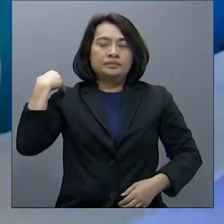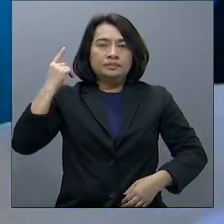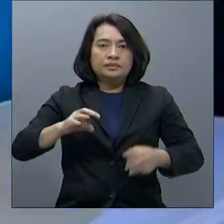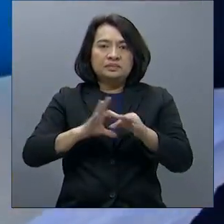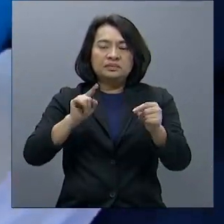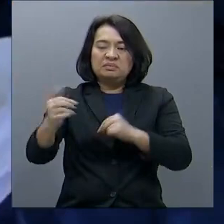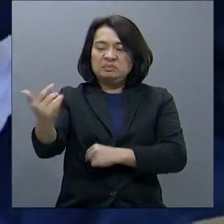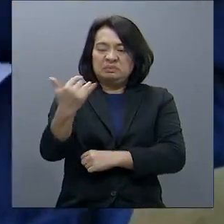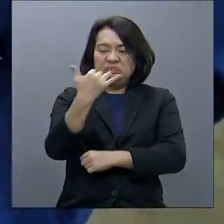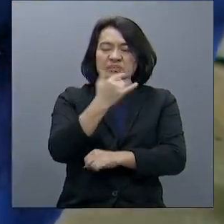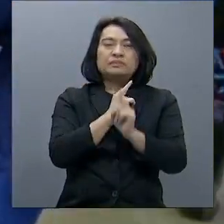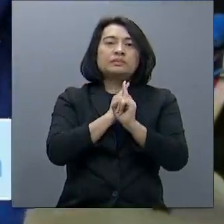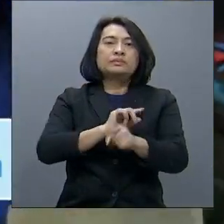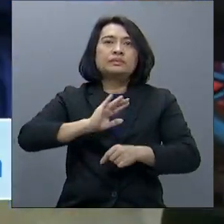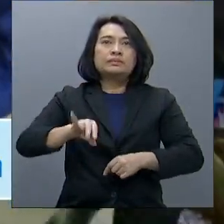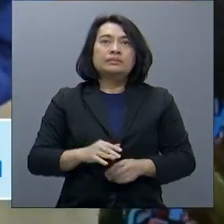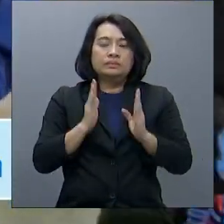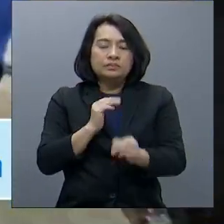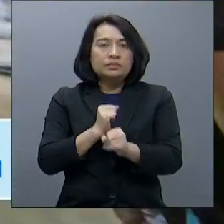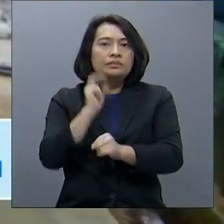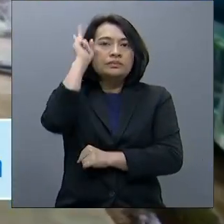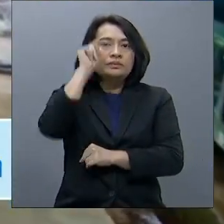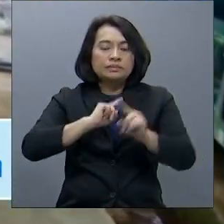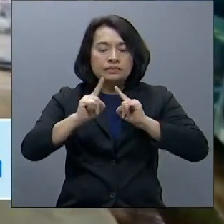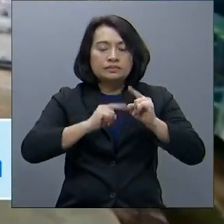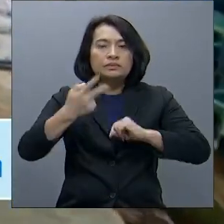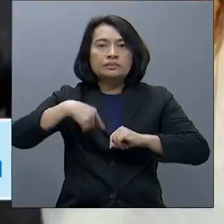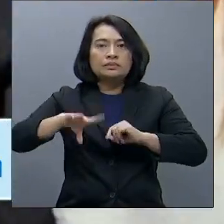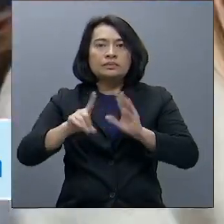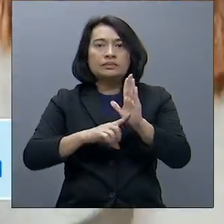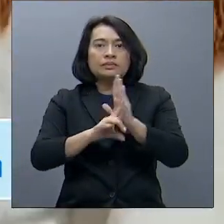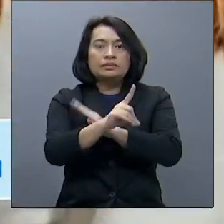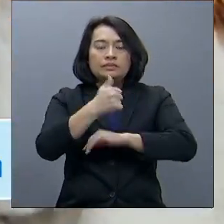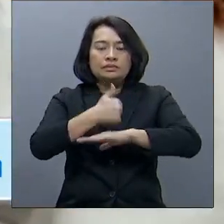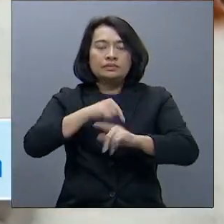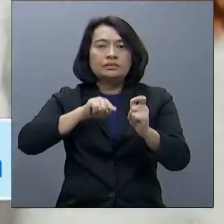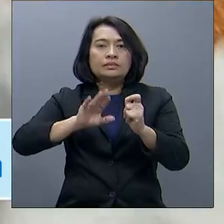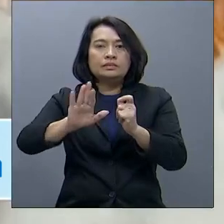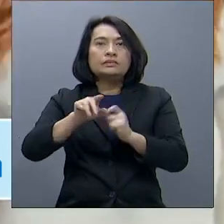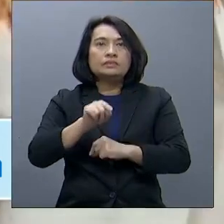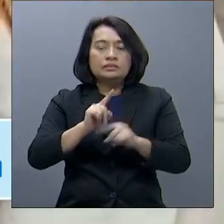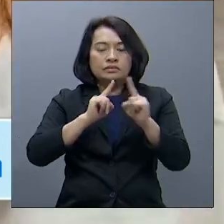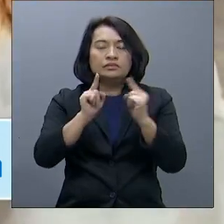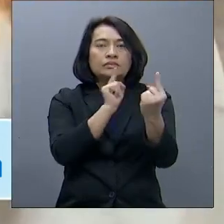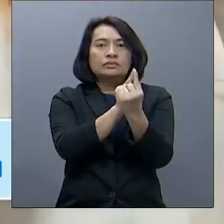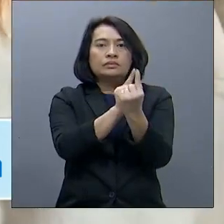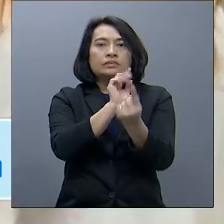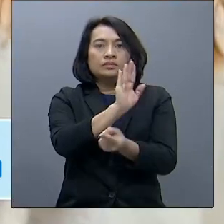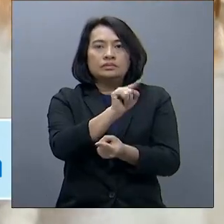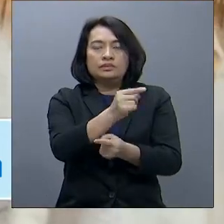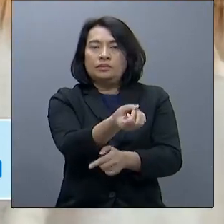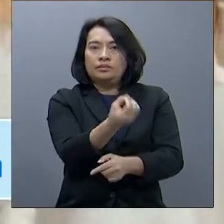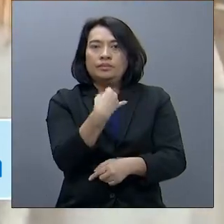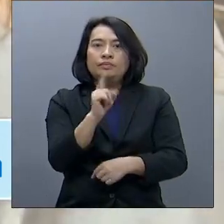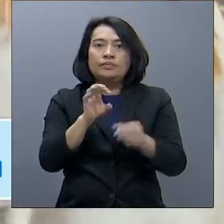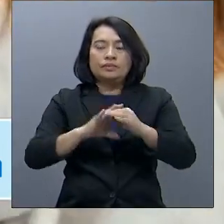ม่ได้ค่ะเรื่องนี้นักข่าวของเราไปพูดคุยกับทางปลัดอำเภอฝ่ายความมั่นคงอำเภอเกษตรวิสัยท่านบอกแบบนี้ท่านบอกว่าโ